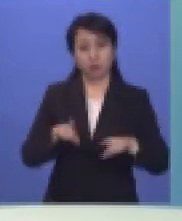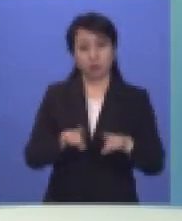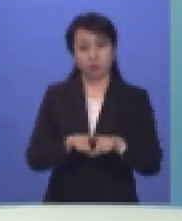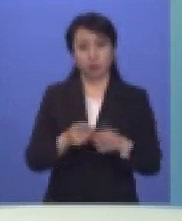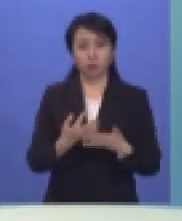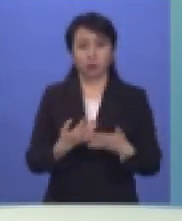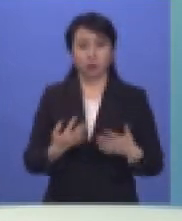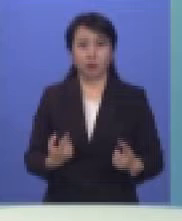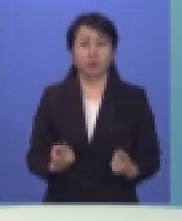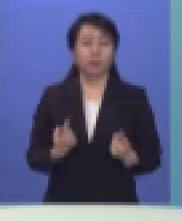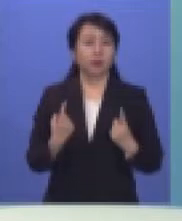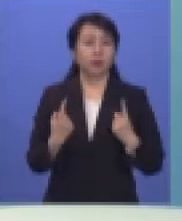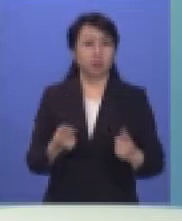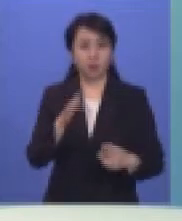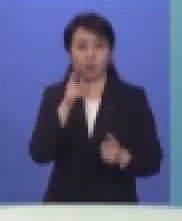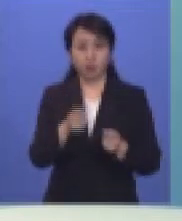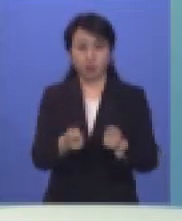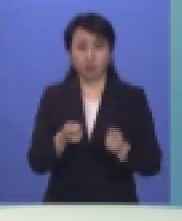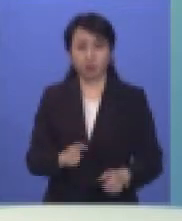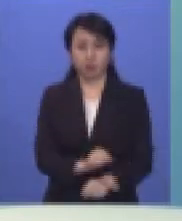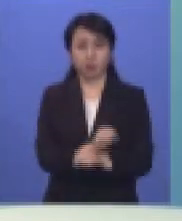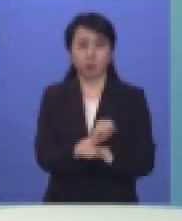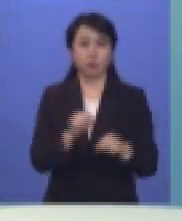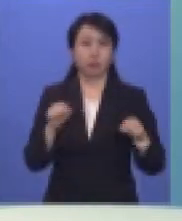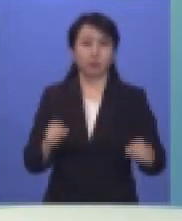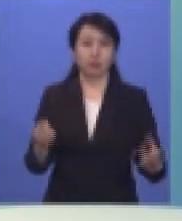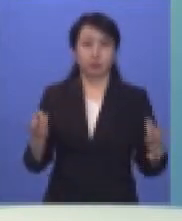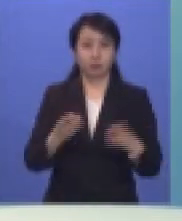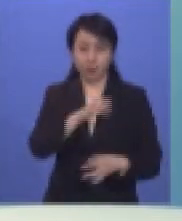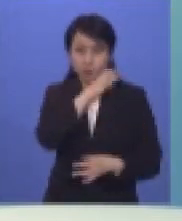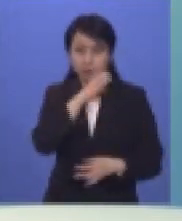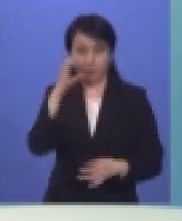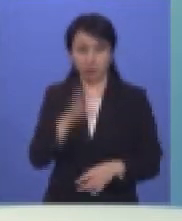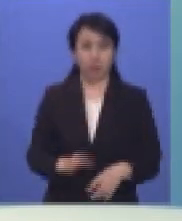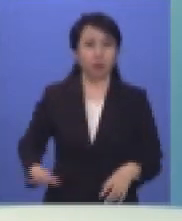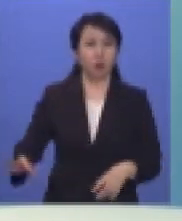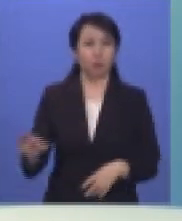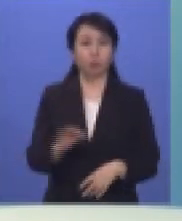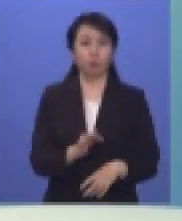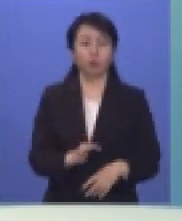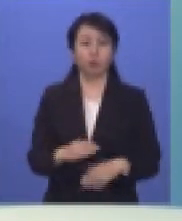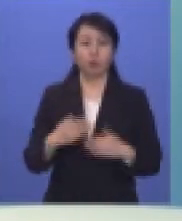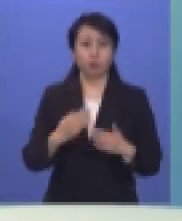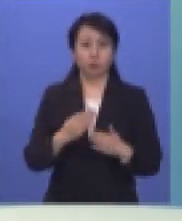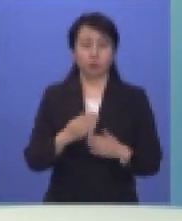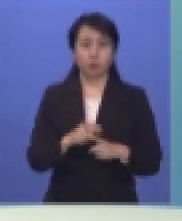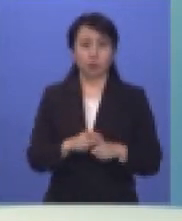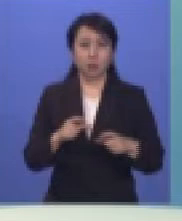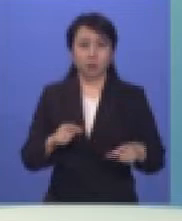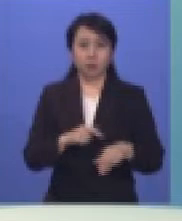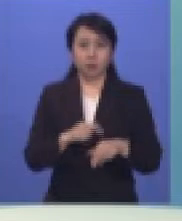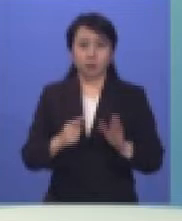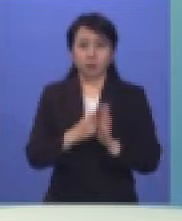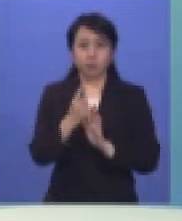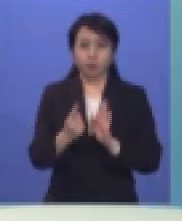отказу в возврате такого товара. В настоящее время в Департамент по защите прав потребителей Северо-Казахстанской области поступают